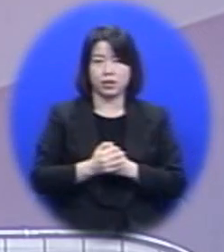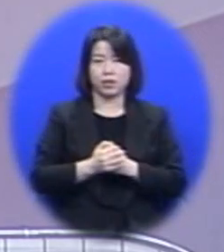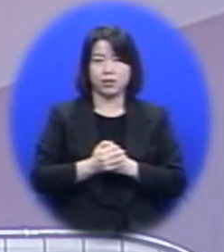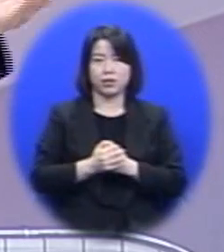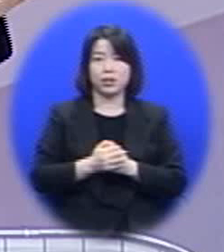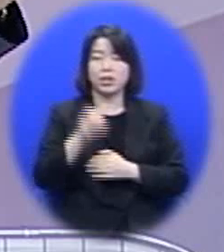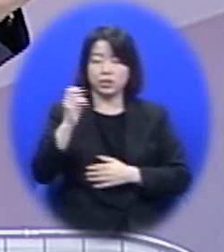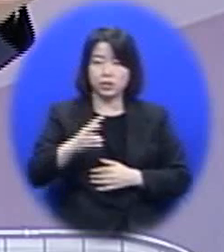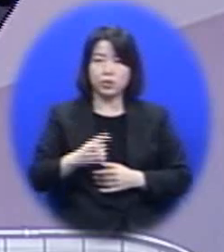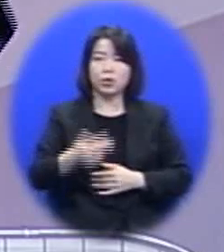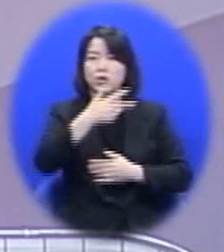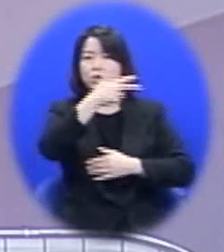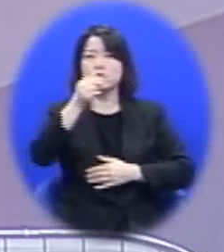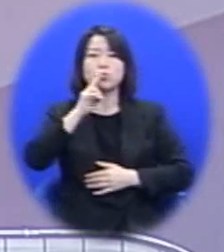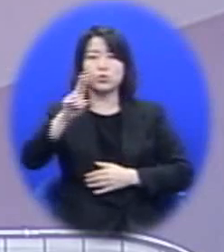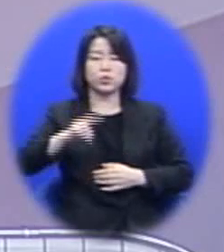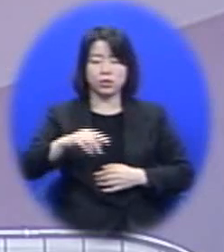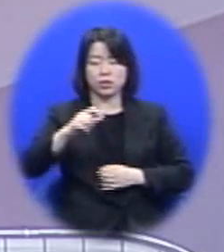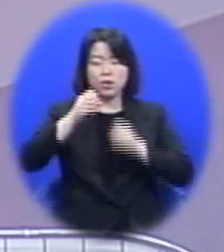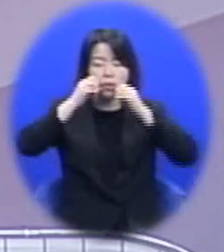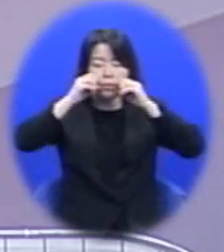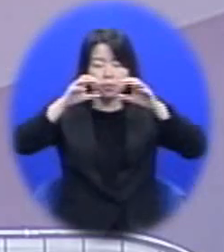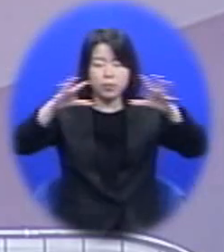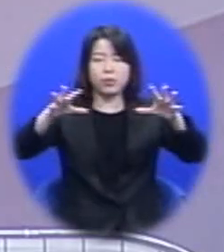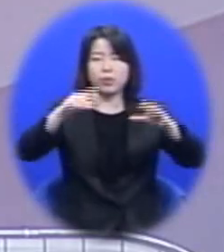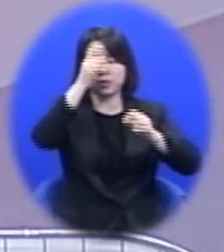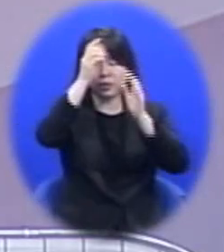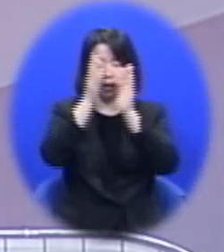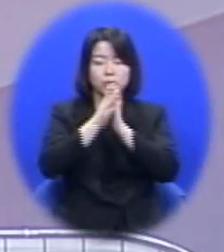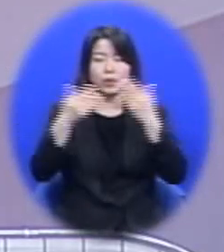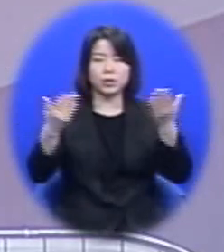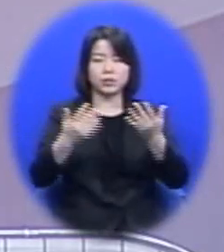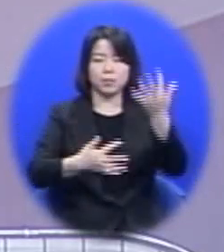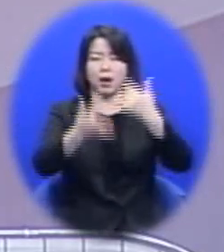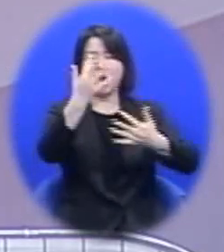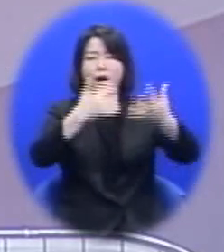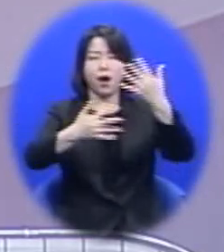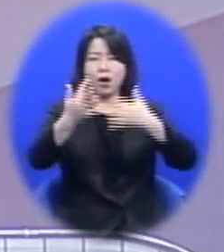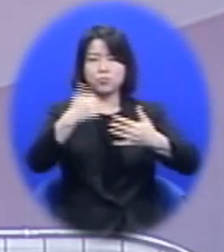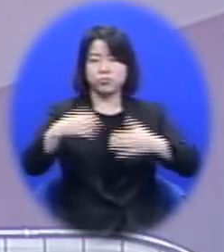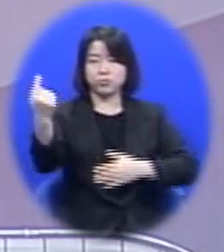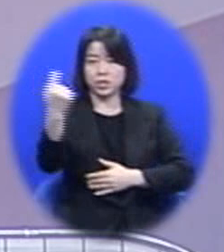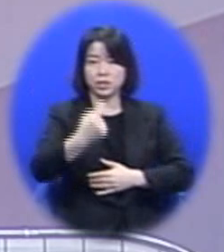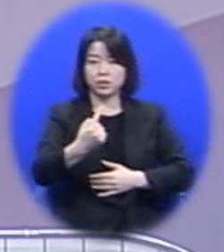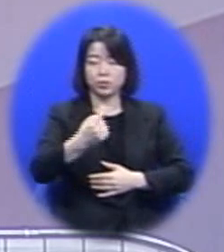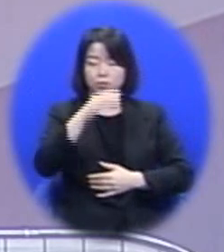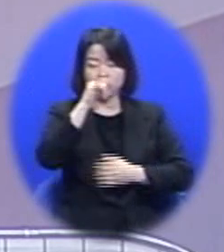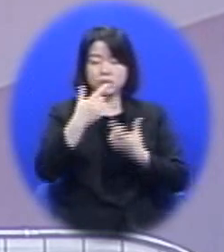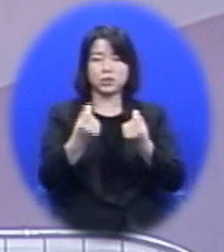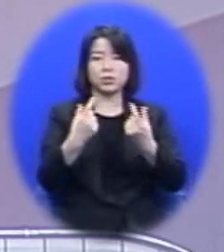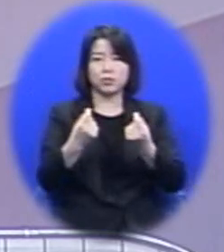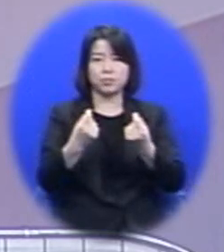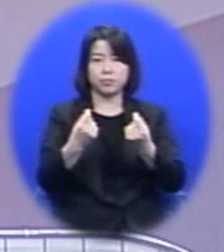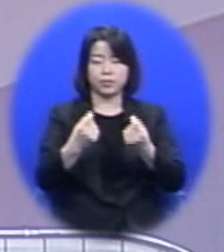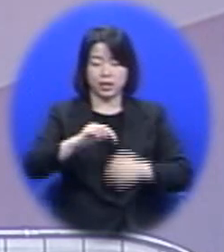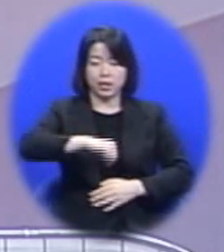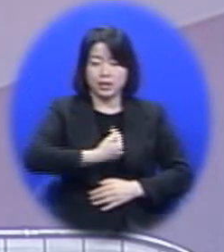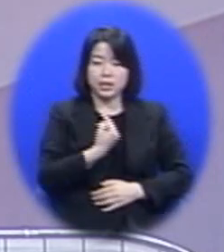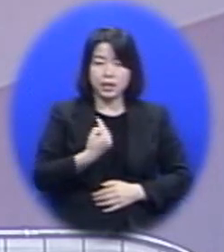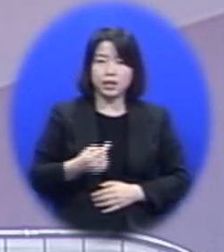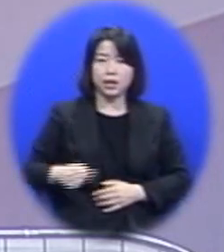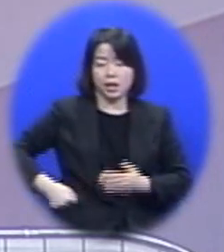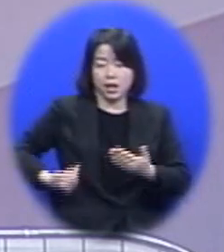그러고는 주여 부르고 기도하는데 그냥 불바다였습니다. 사람들마다 다 하나님 앞에 자기가 지은